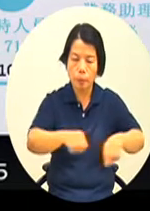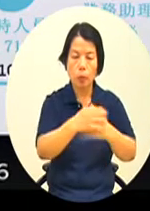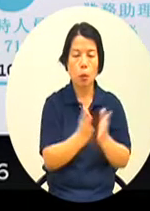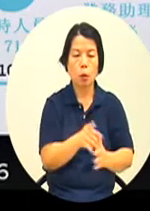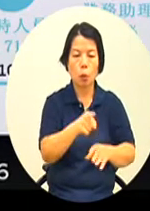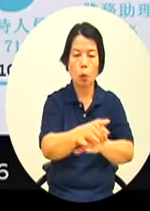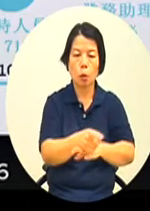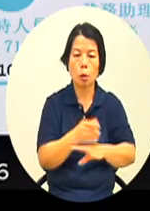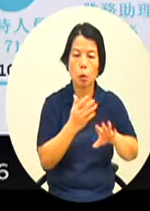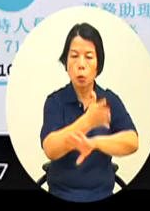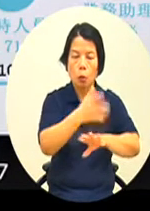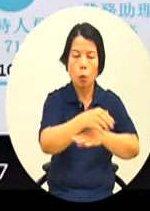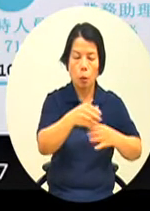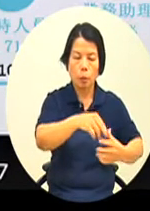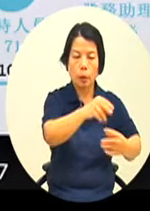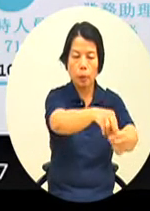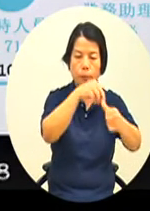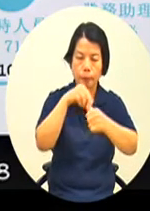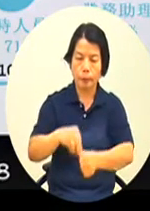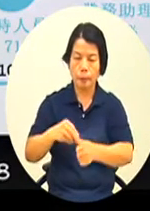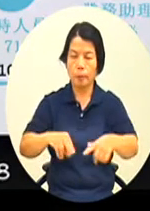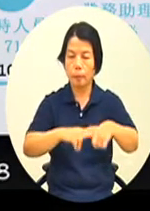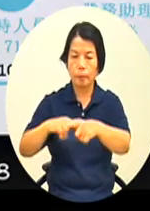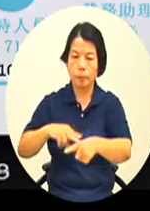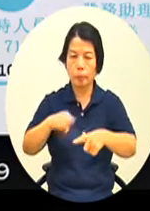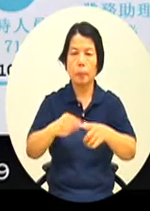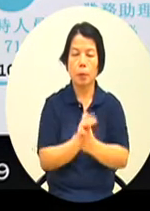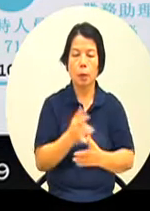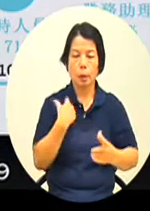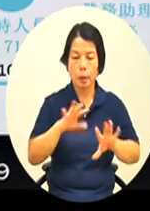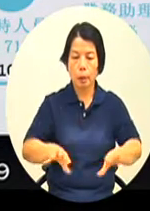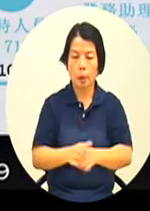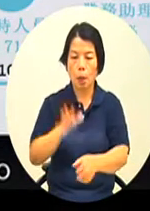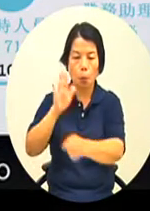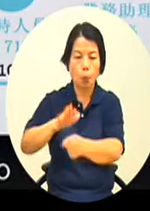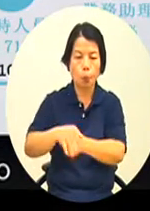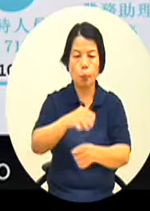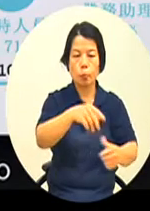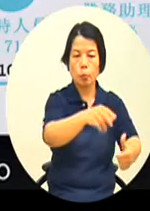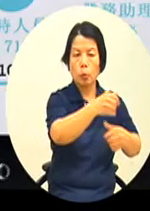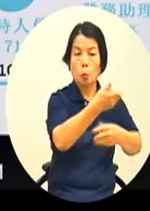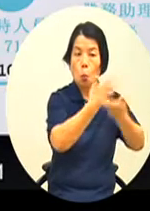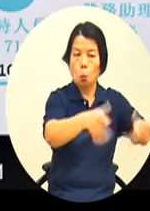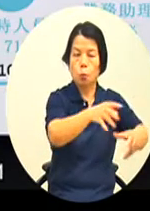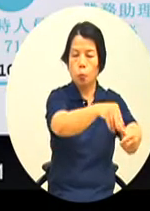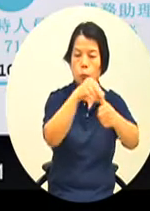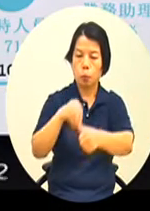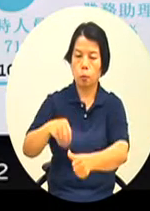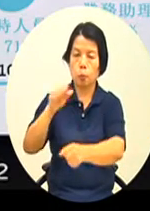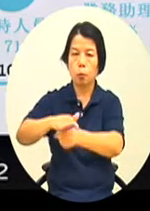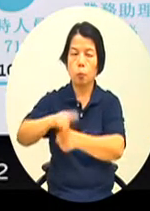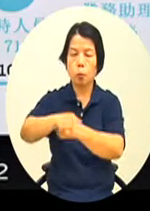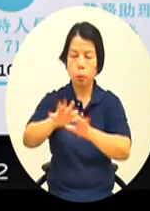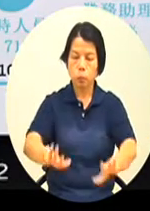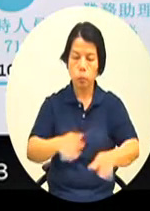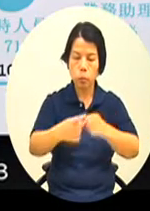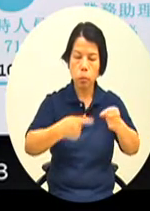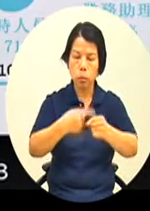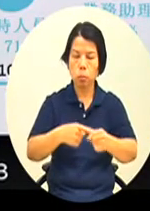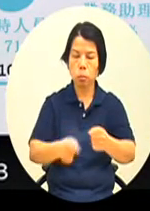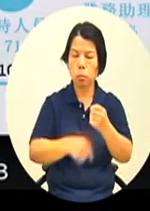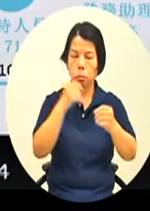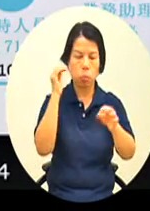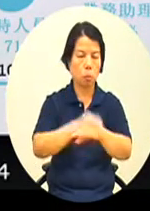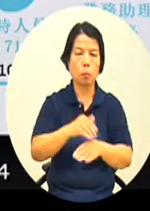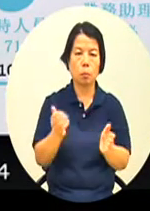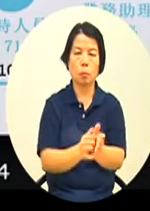我们将以媒合约为原则进行这个供需端的一个合一的一个移拨工作，预步今年底完成。那在今